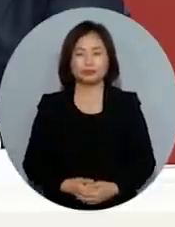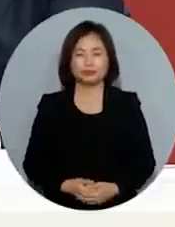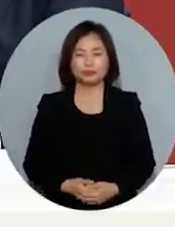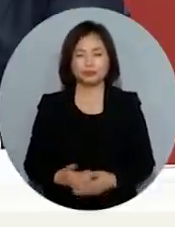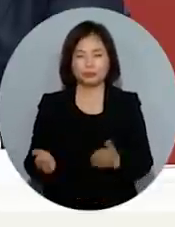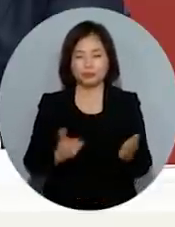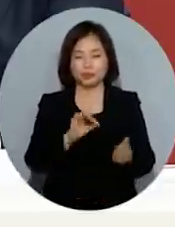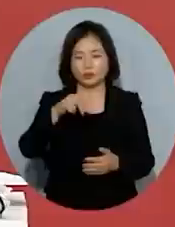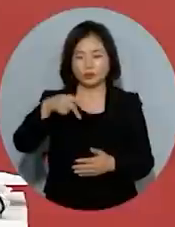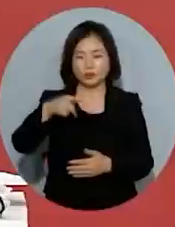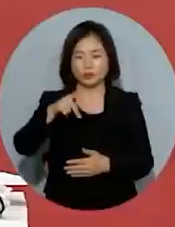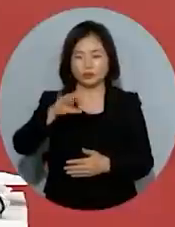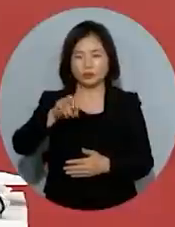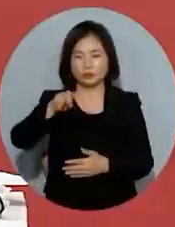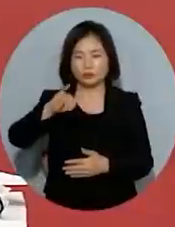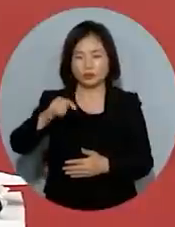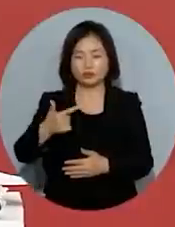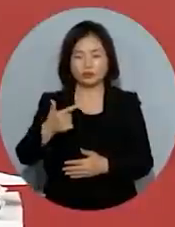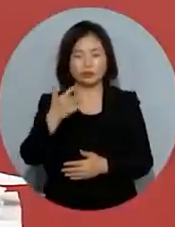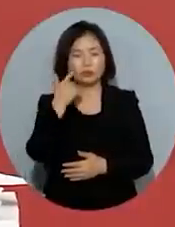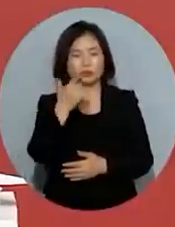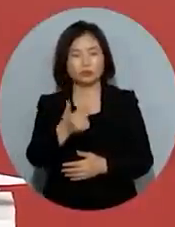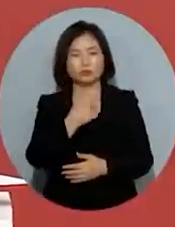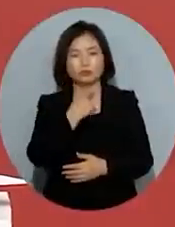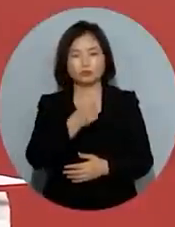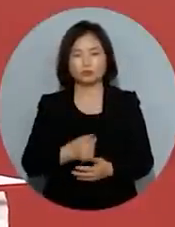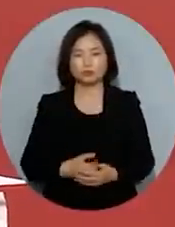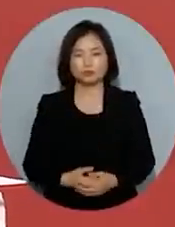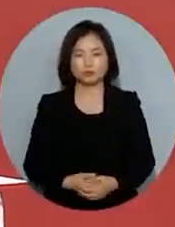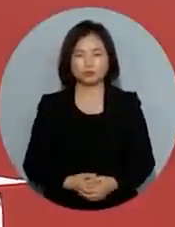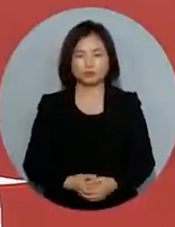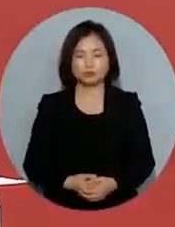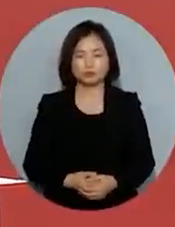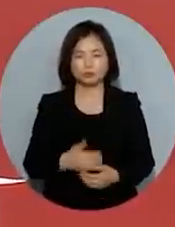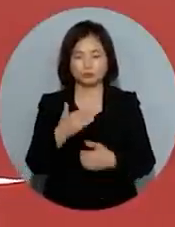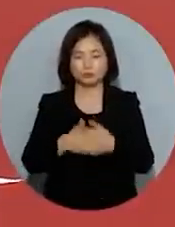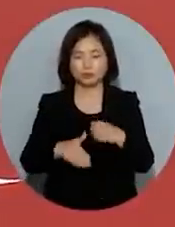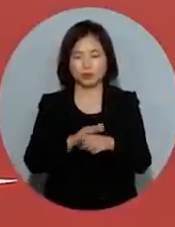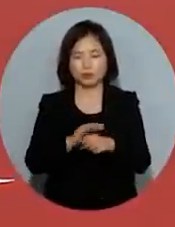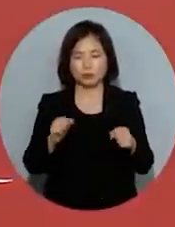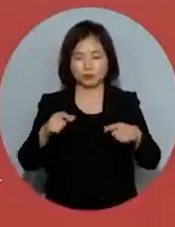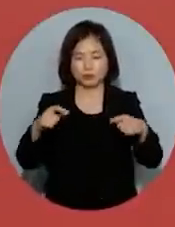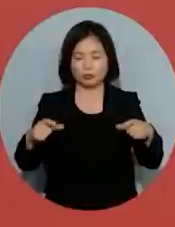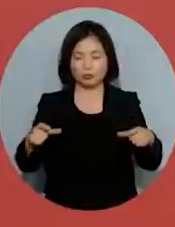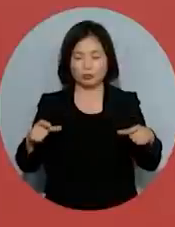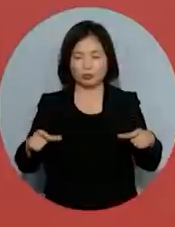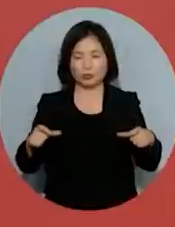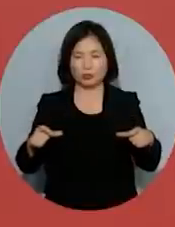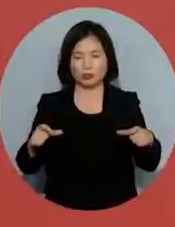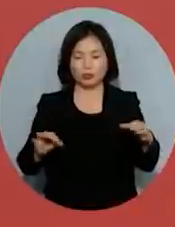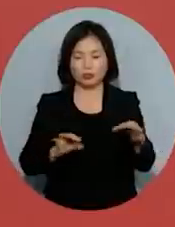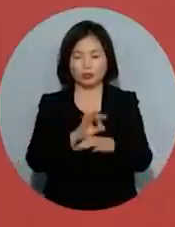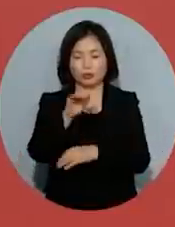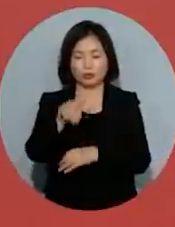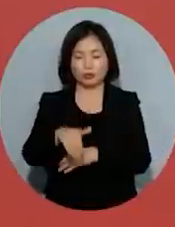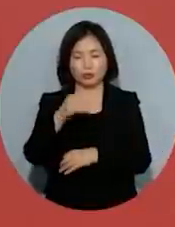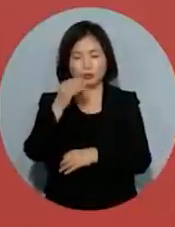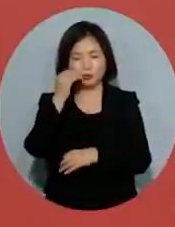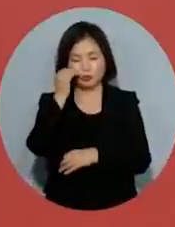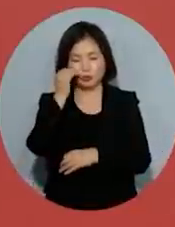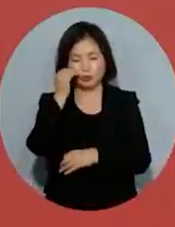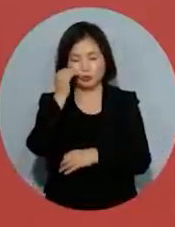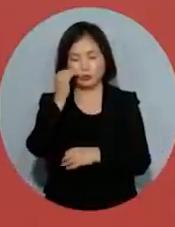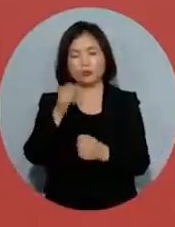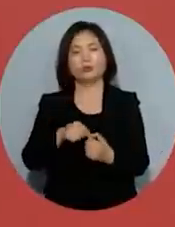유승민 후보님 묻겠습니다. 예. 예. 대구 경북이 지금 침체가 된 게 꽤